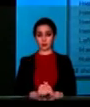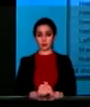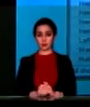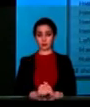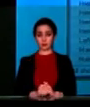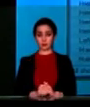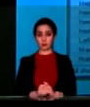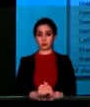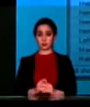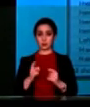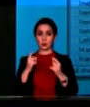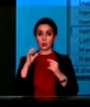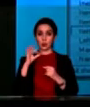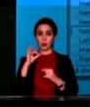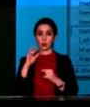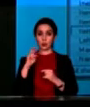obyekt inspektor oynasidan